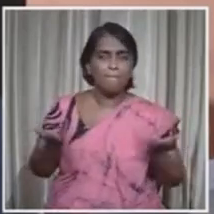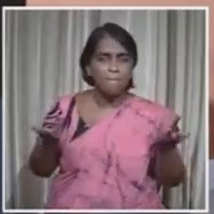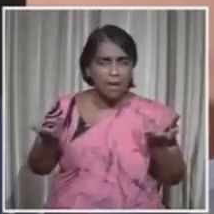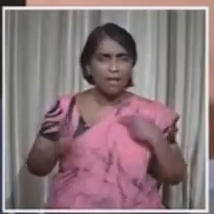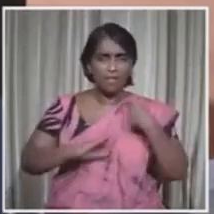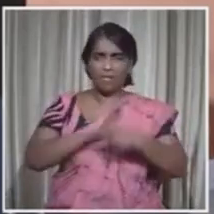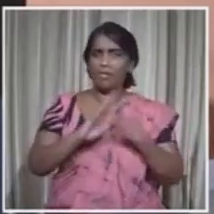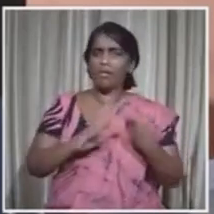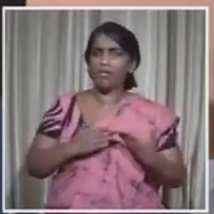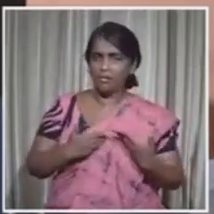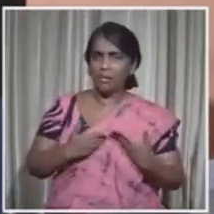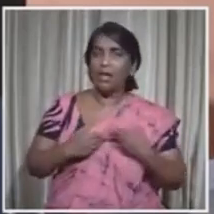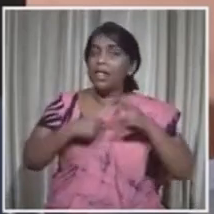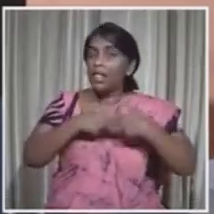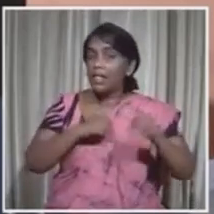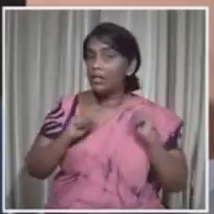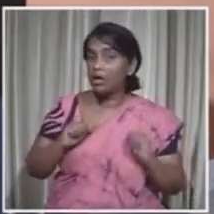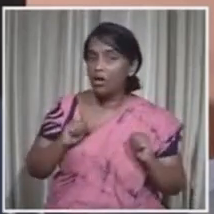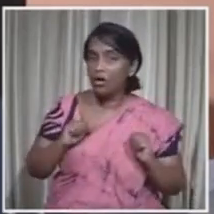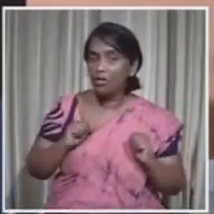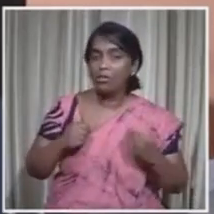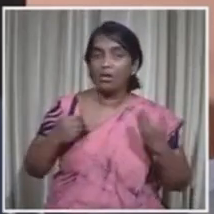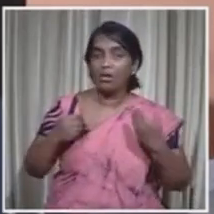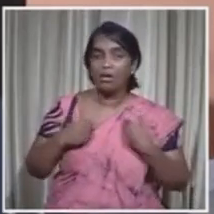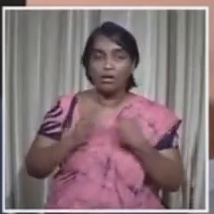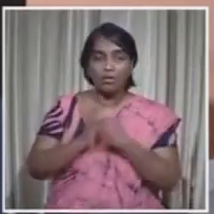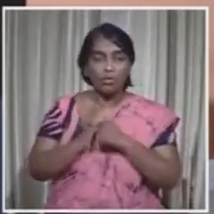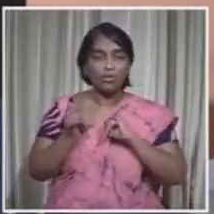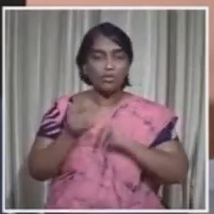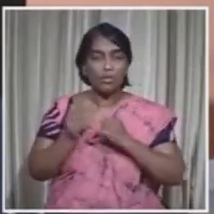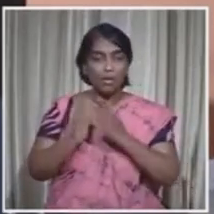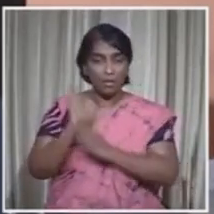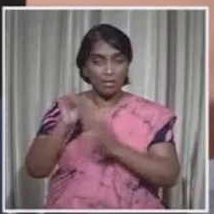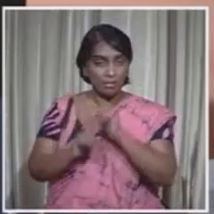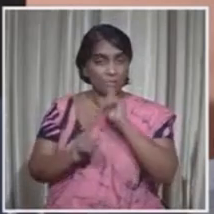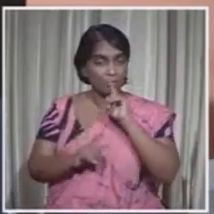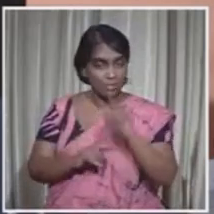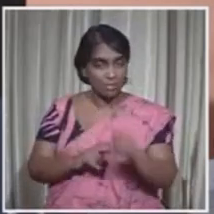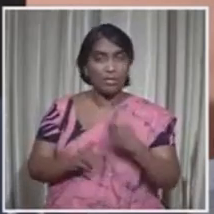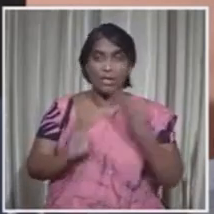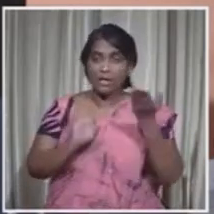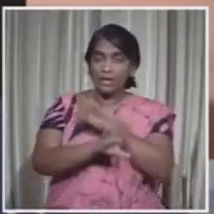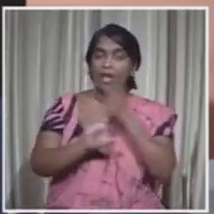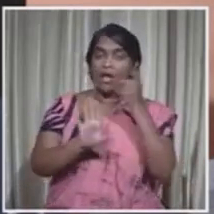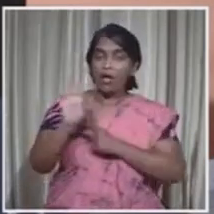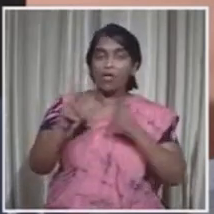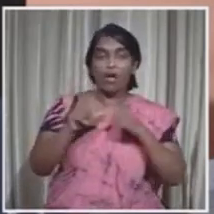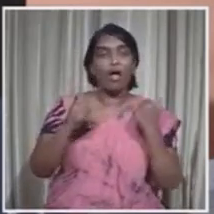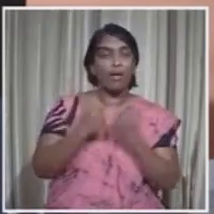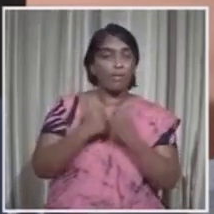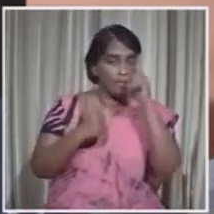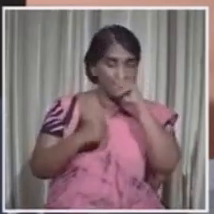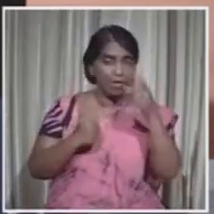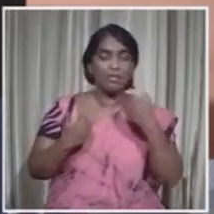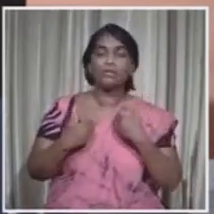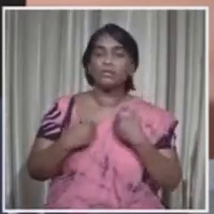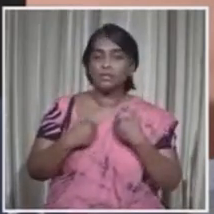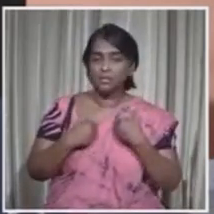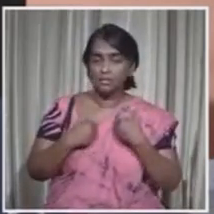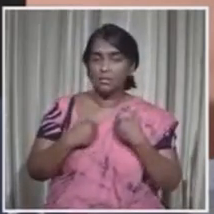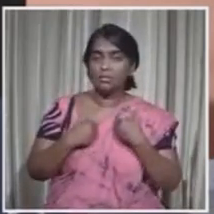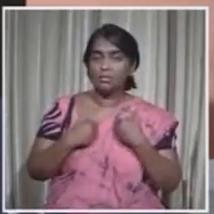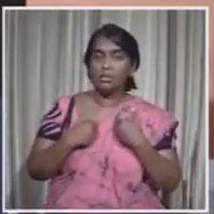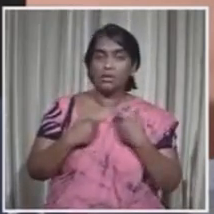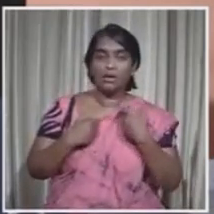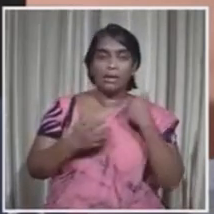රටක්. ඒකට හේතුව මොකද්ද? අපේ ගරු සුමන්ද්‍රේ මන්තුමා කතා කරද්දි කිව්ව ගිය අවුරුද්දේ අප්‍රේල් මාසේ අපිට ස්වෛරිය